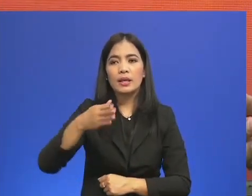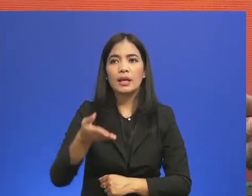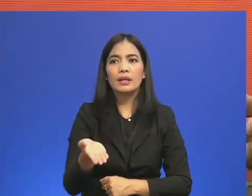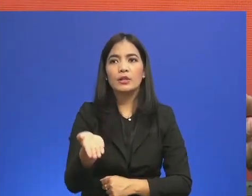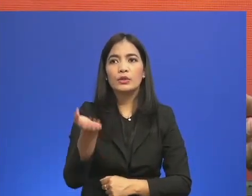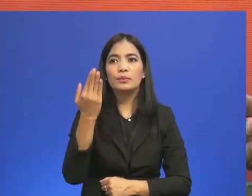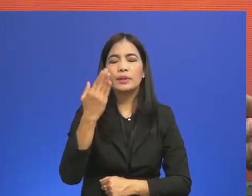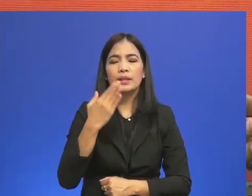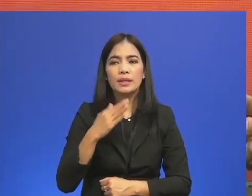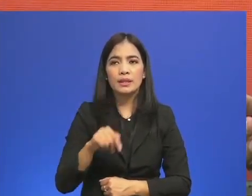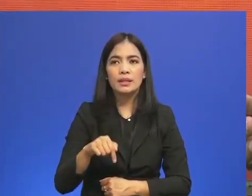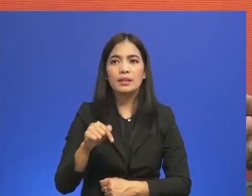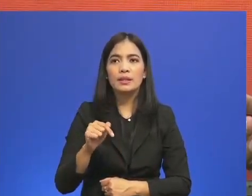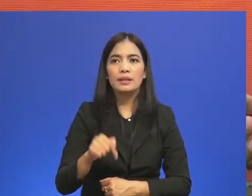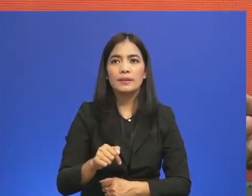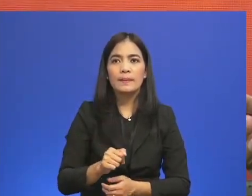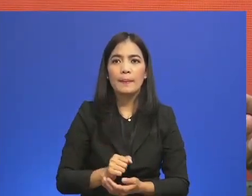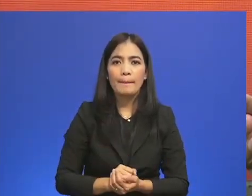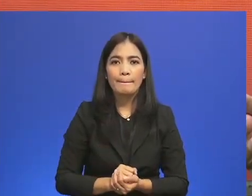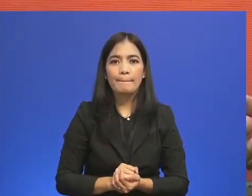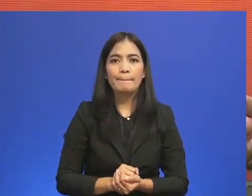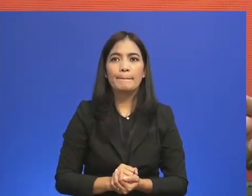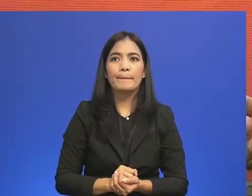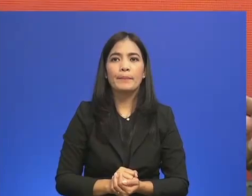akhir hayat ini.